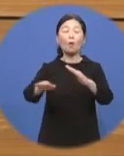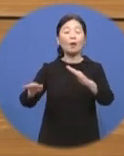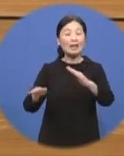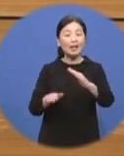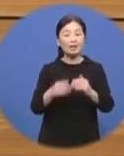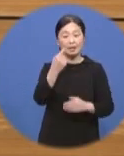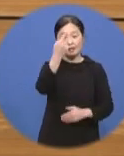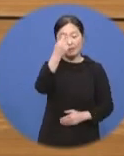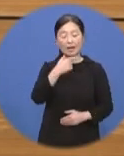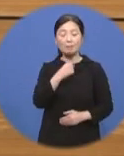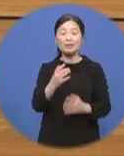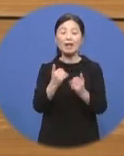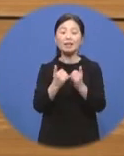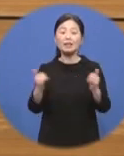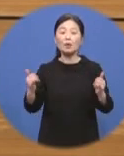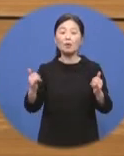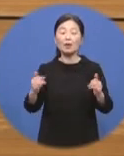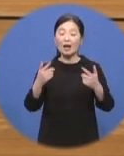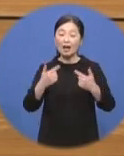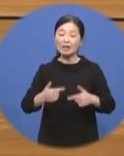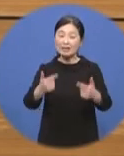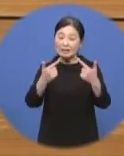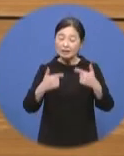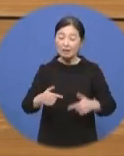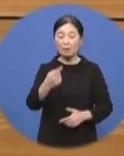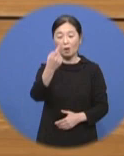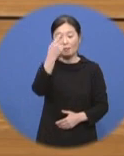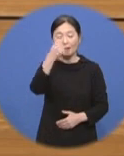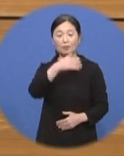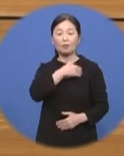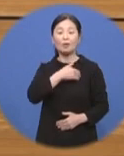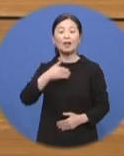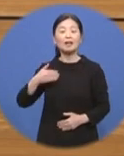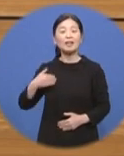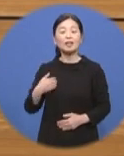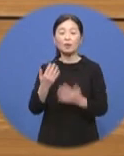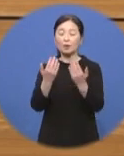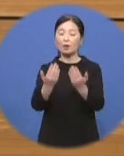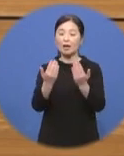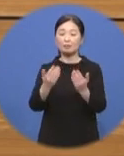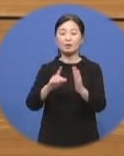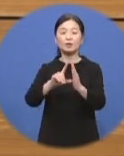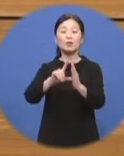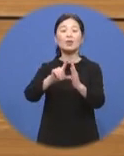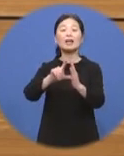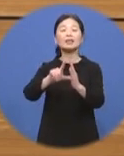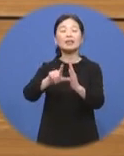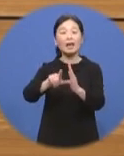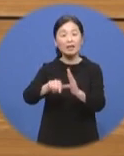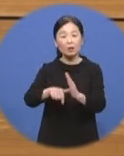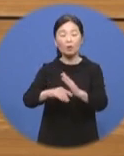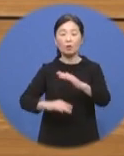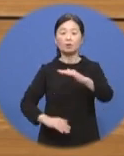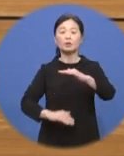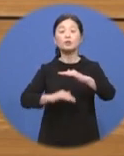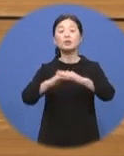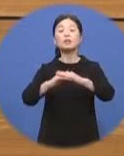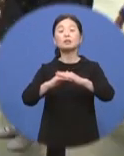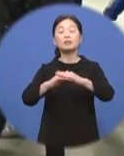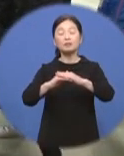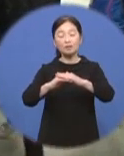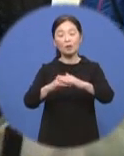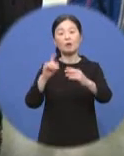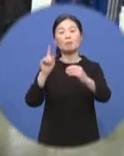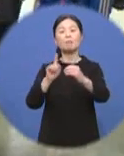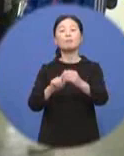学びたい人がいつでも学べるように学習機会の充実に取り組んでいます。